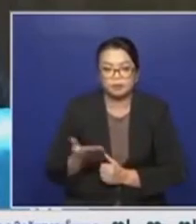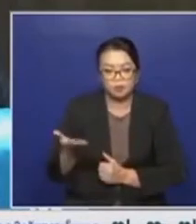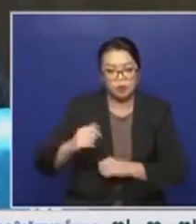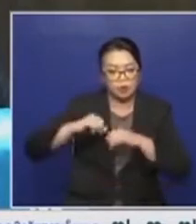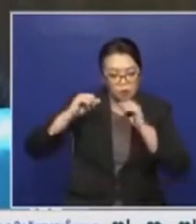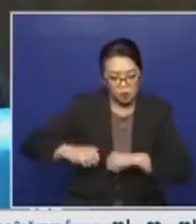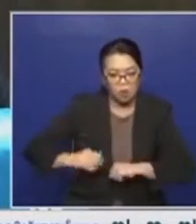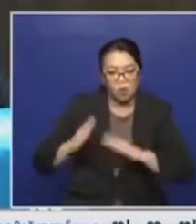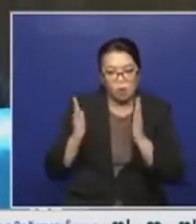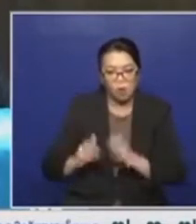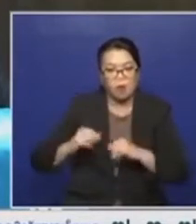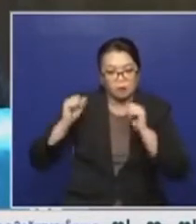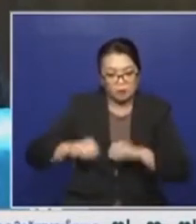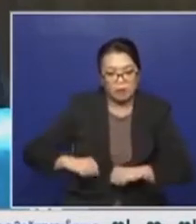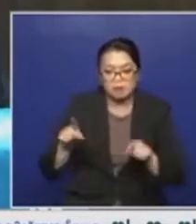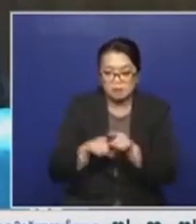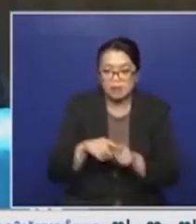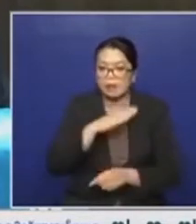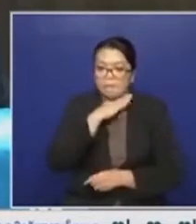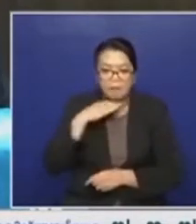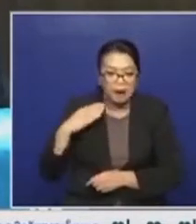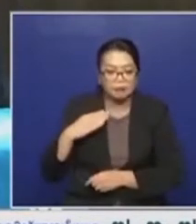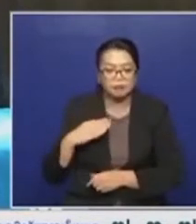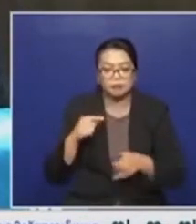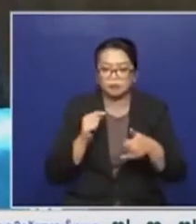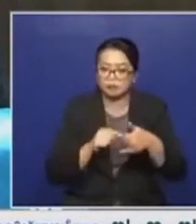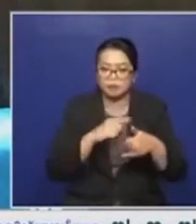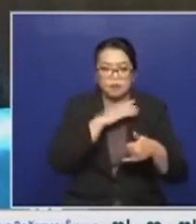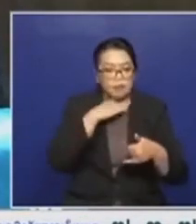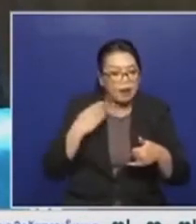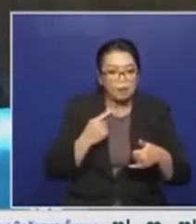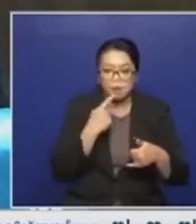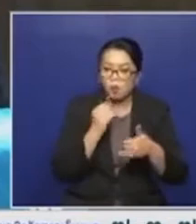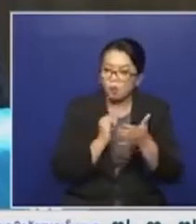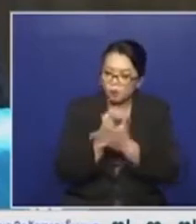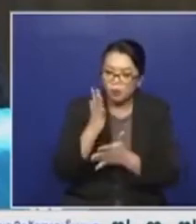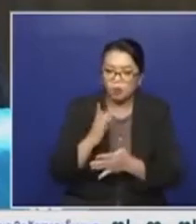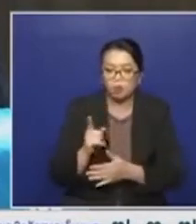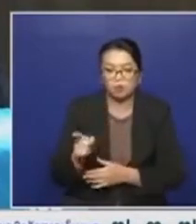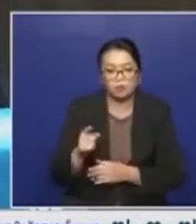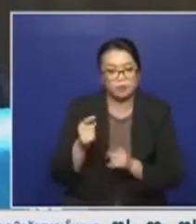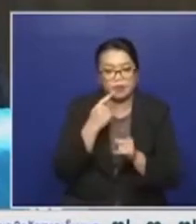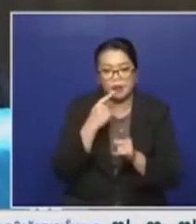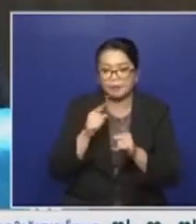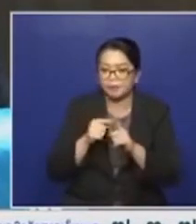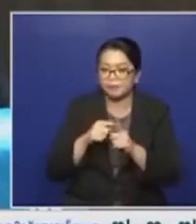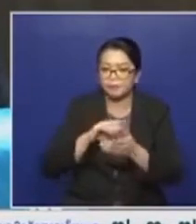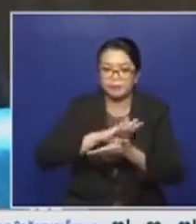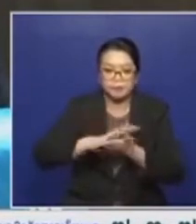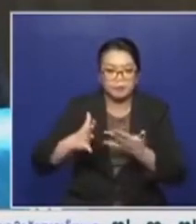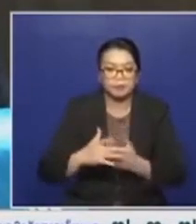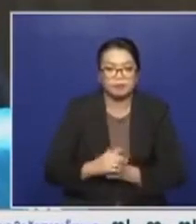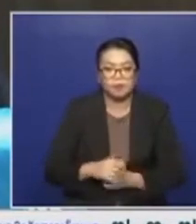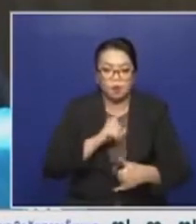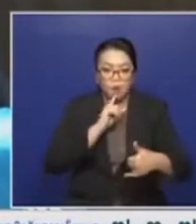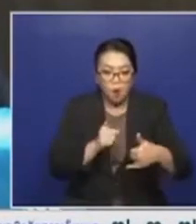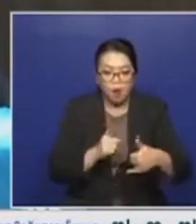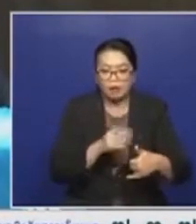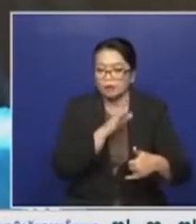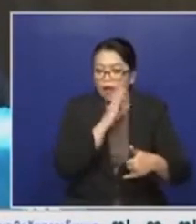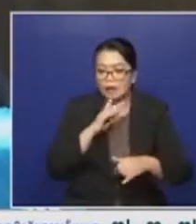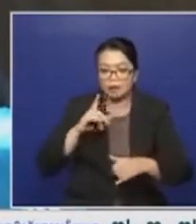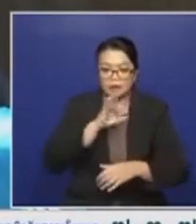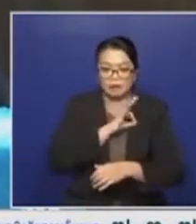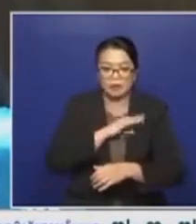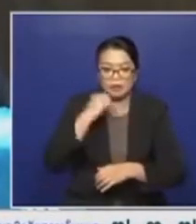ในครั้งนี้ถือเป็นการทำบาปครับเป็นการหนึ่งสิ่งที่ไม่ถูกต้องในการไปฆ่าท่วงท่าพระจันทร์สมาชิกท่านอื่น